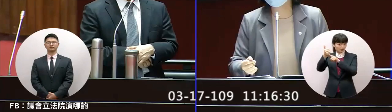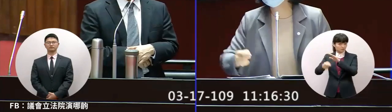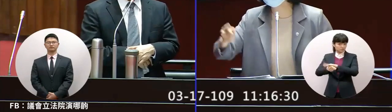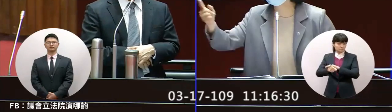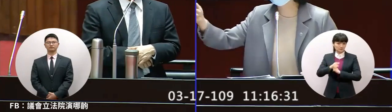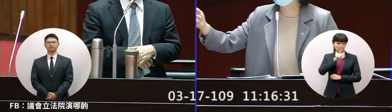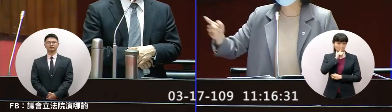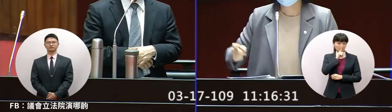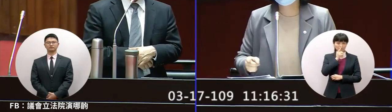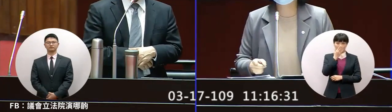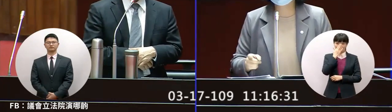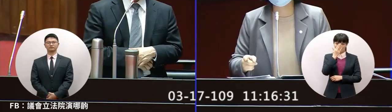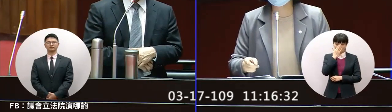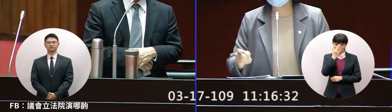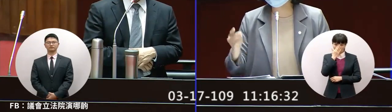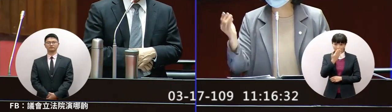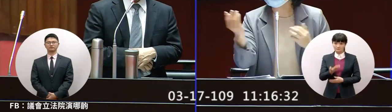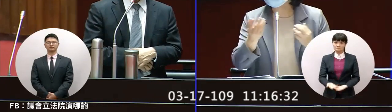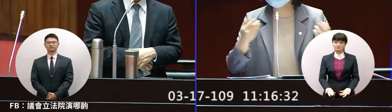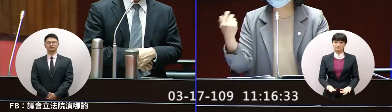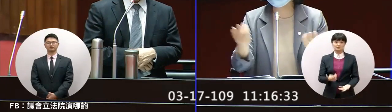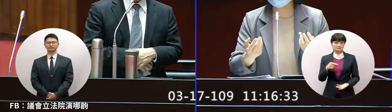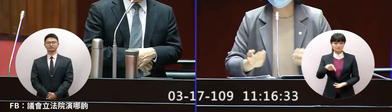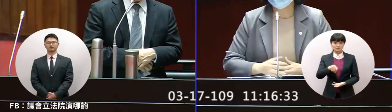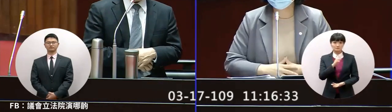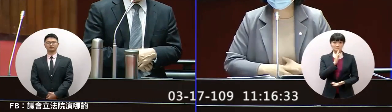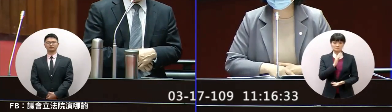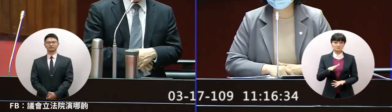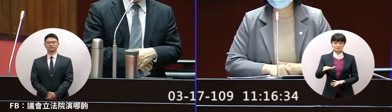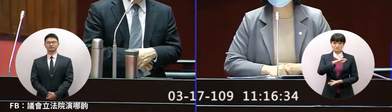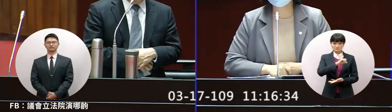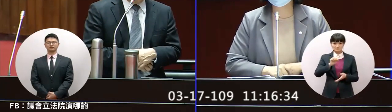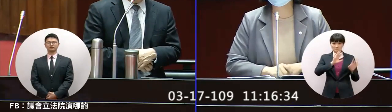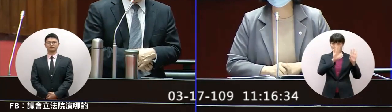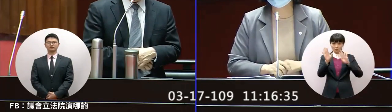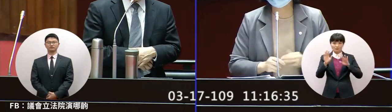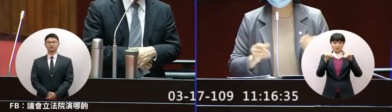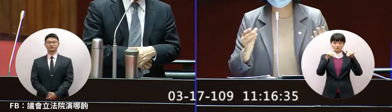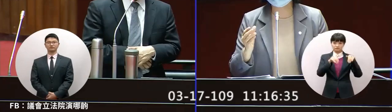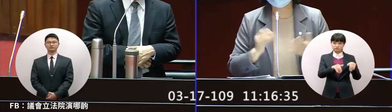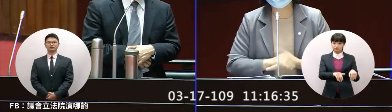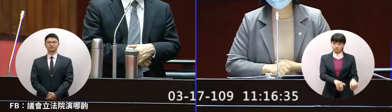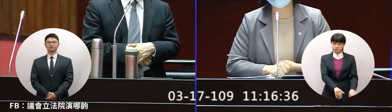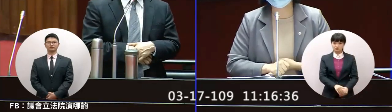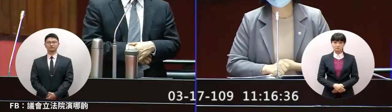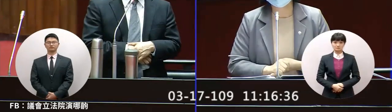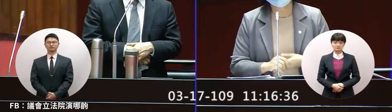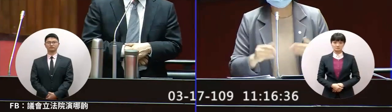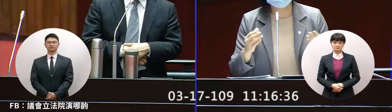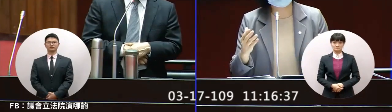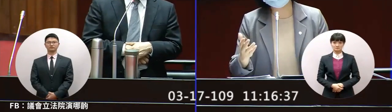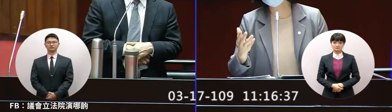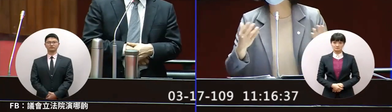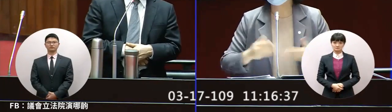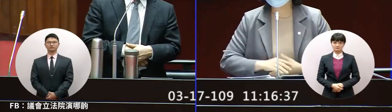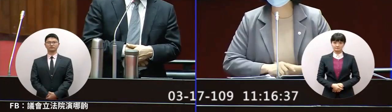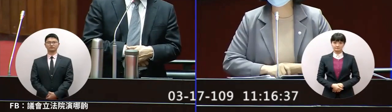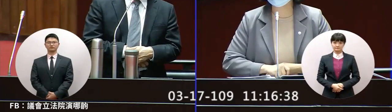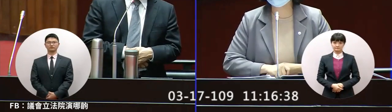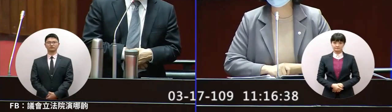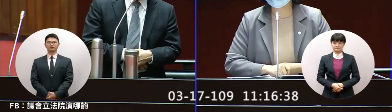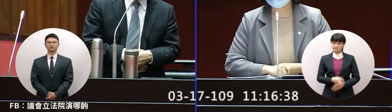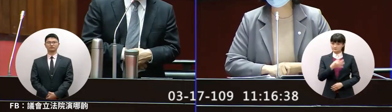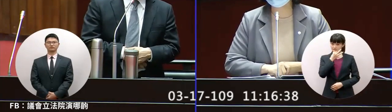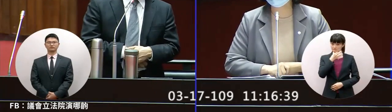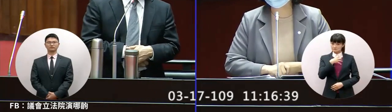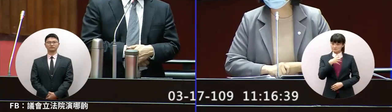fire了要去找头路。我刚刚讲说这是全面性的景气的大这个大萧条，可能是一个